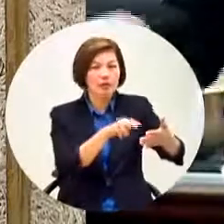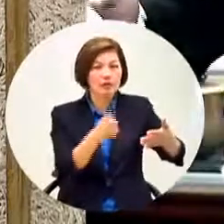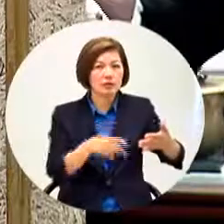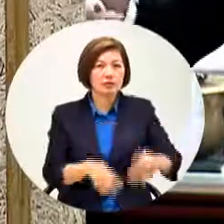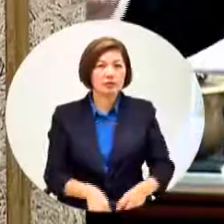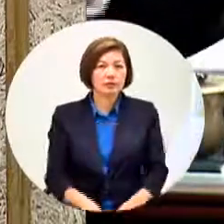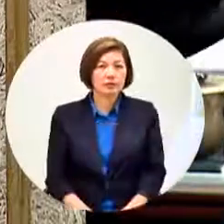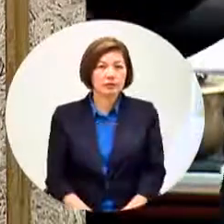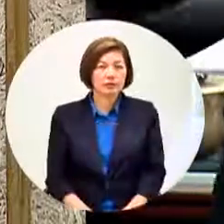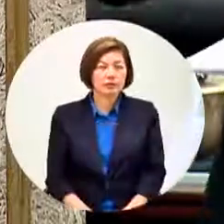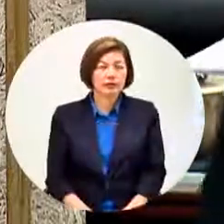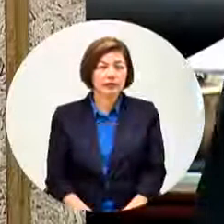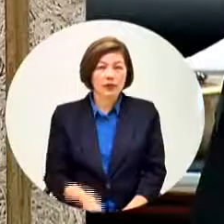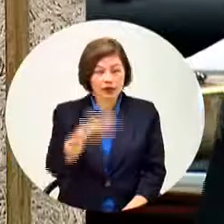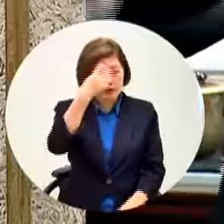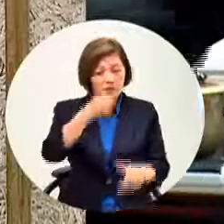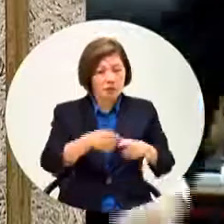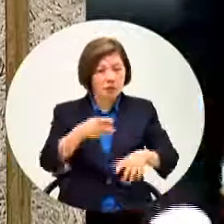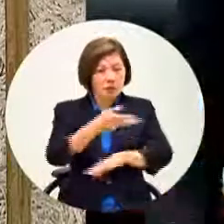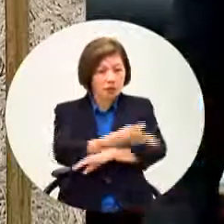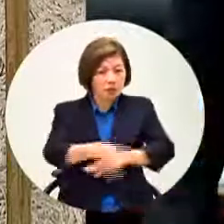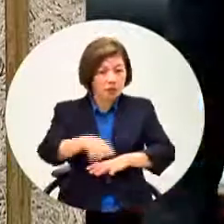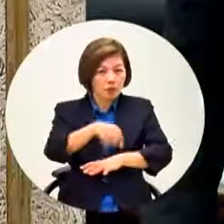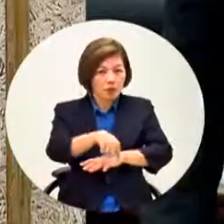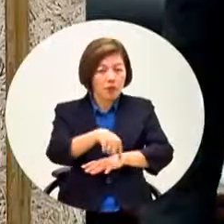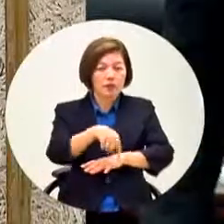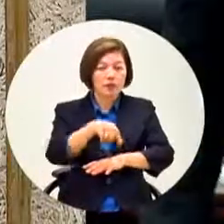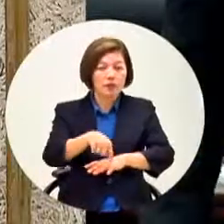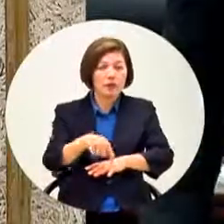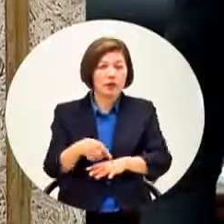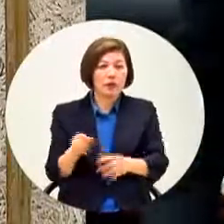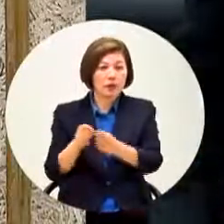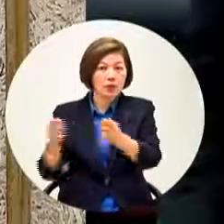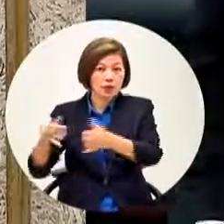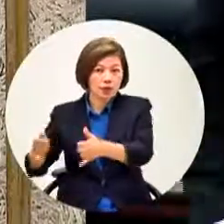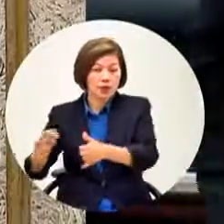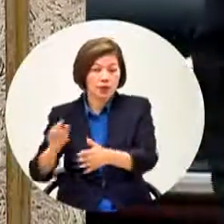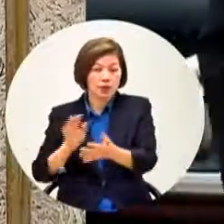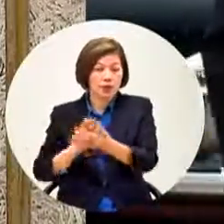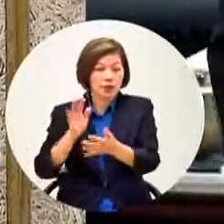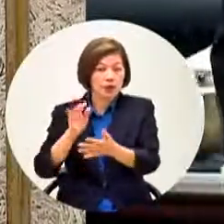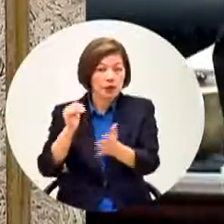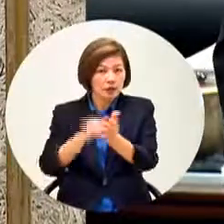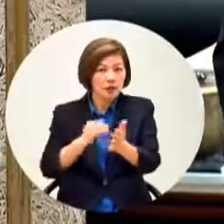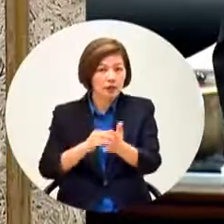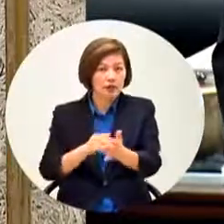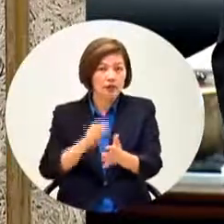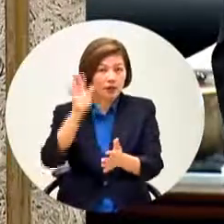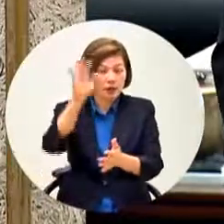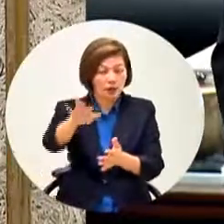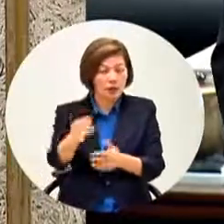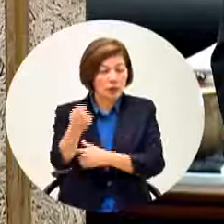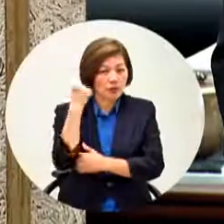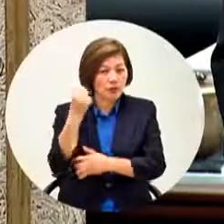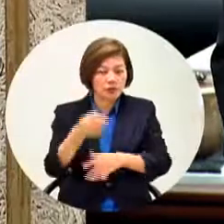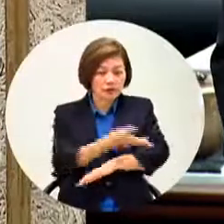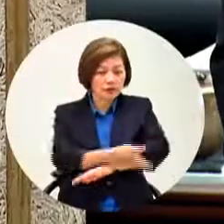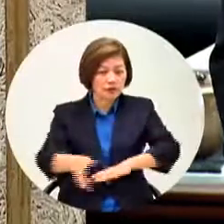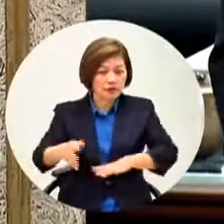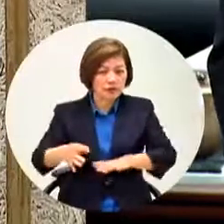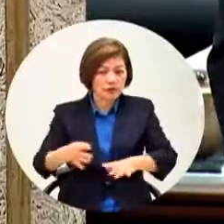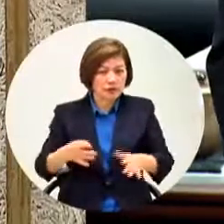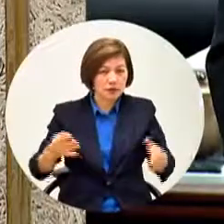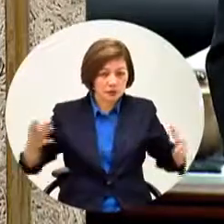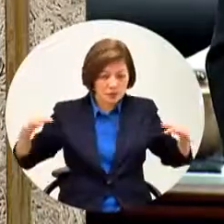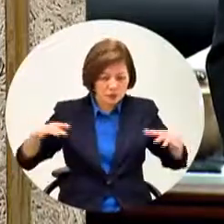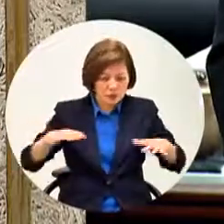跟凤山那个潮工新郡涌入到我们的后进溪，看起来它的这一个汇入点的这个部分，